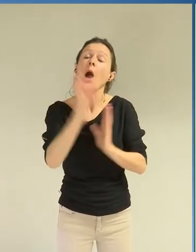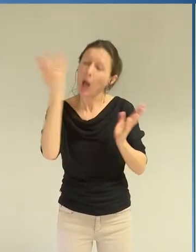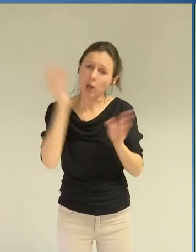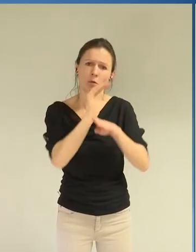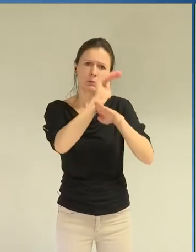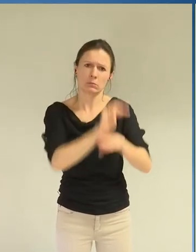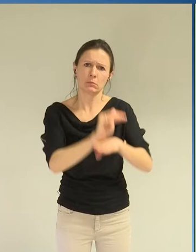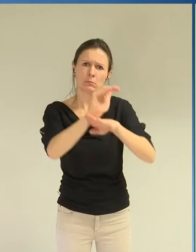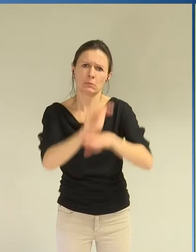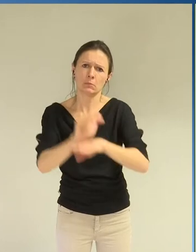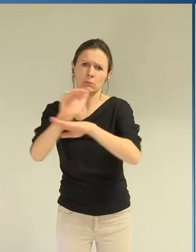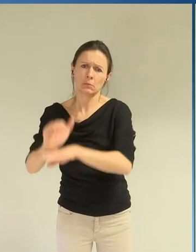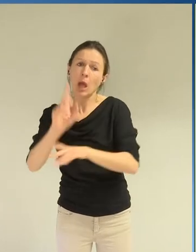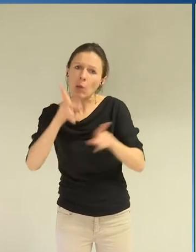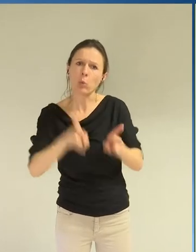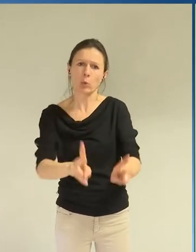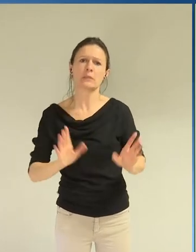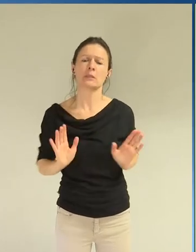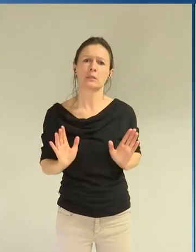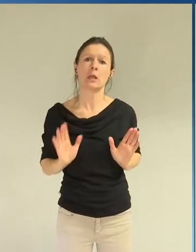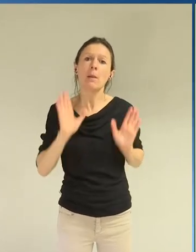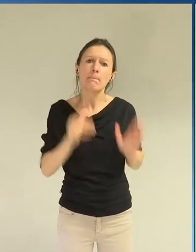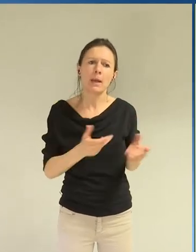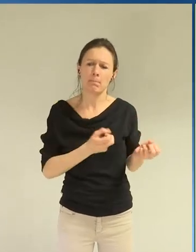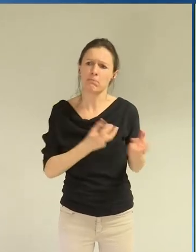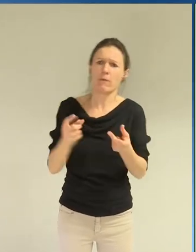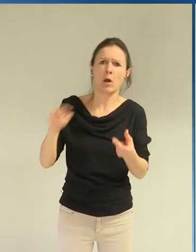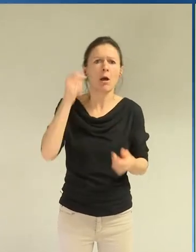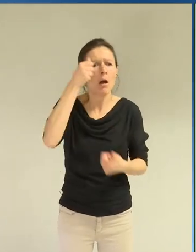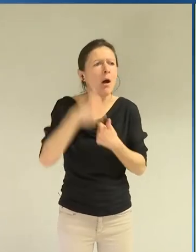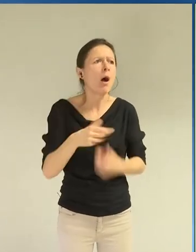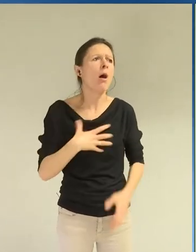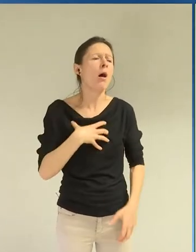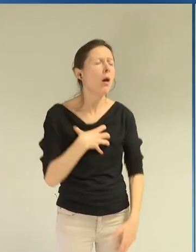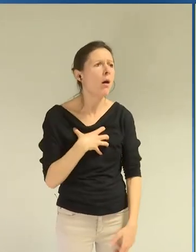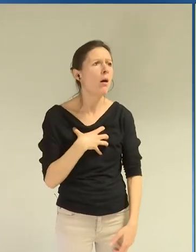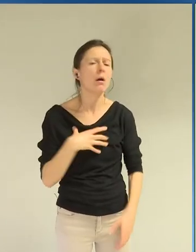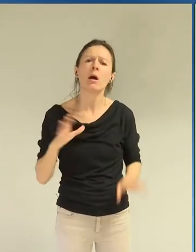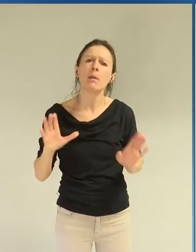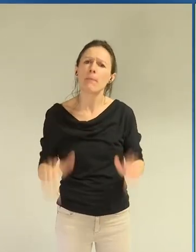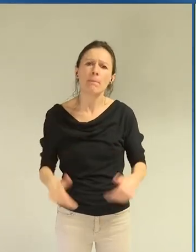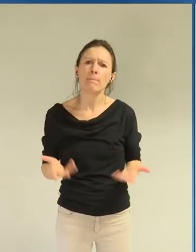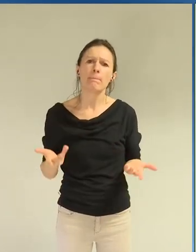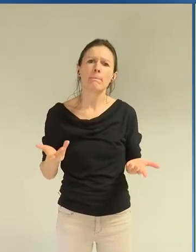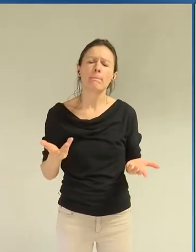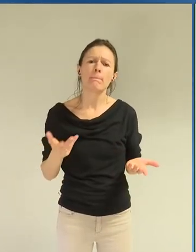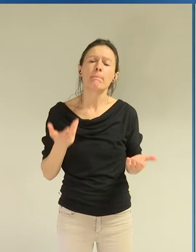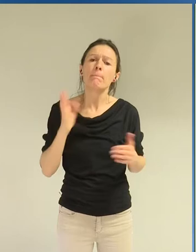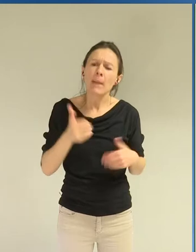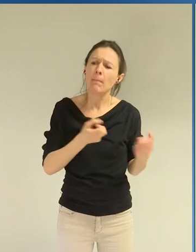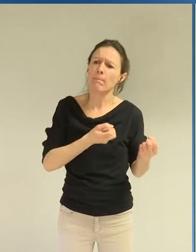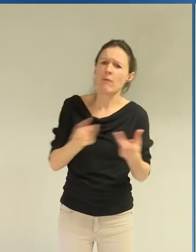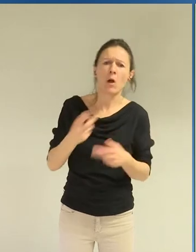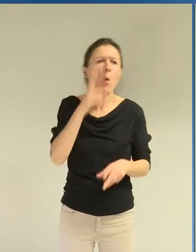quand bien même cela viendrait heurter nos mémoires particulières et collective nos histoires nos humours